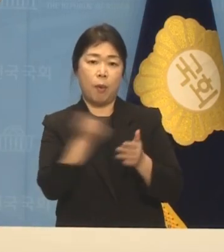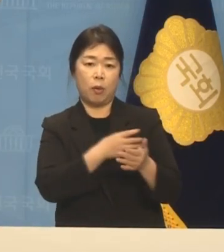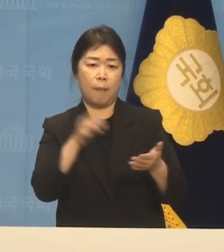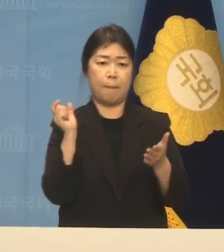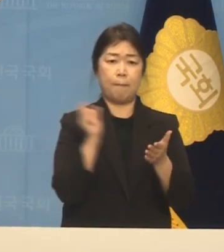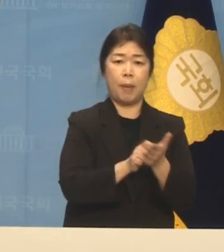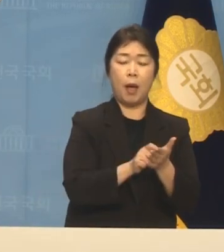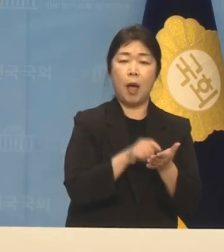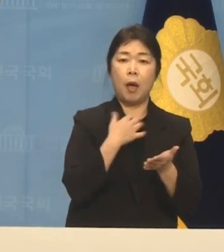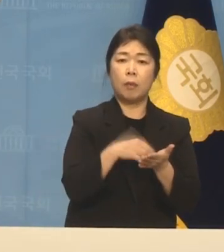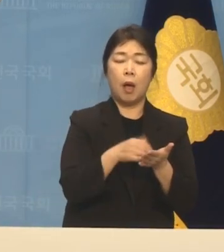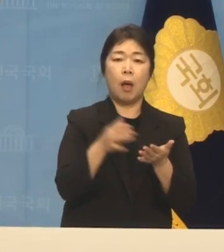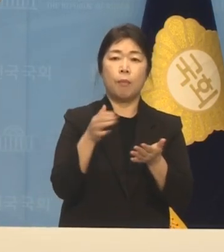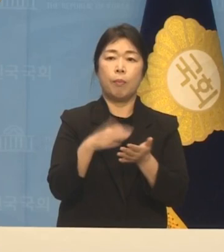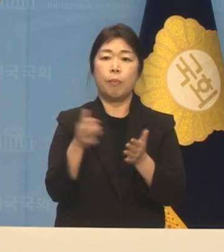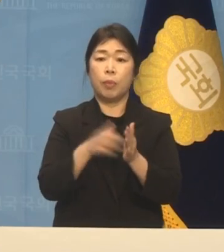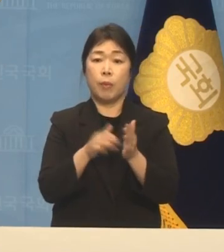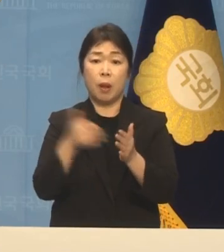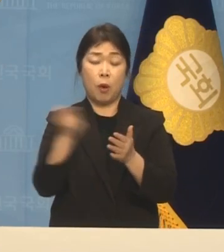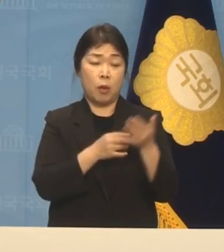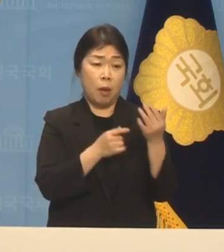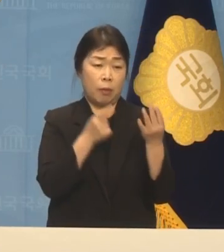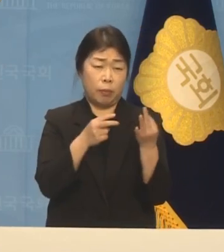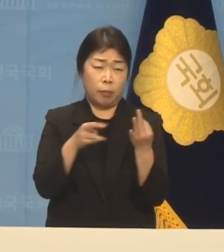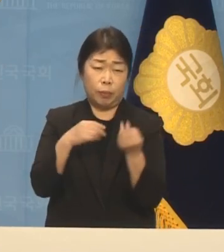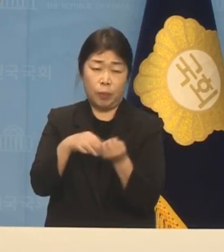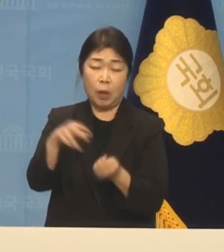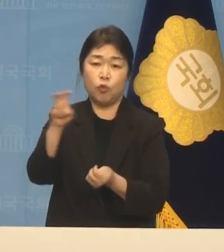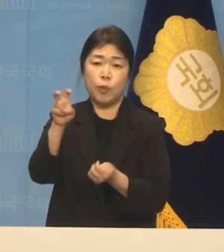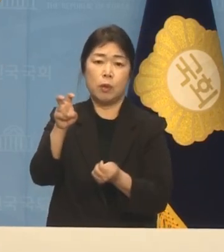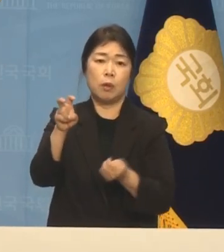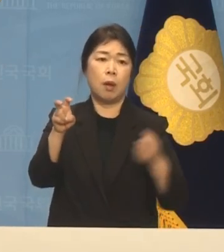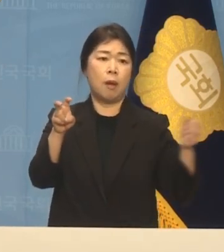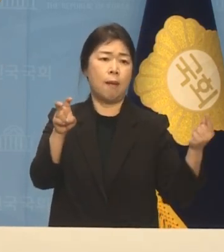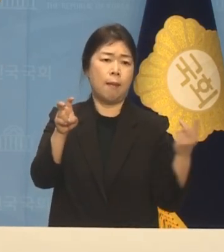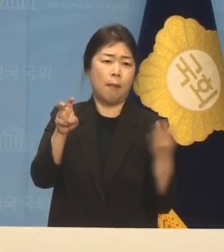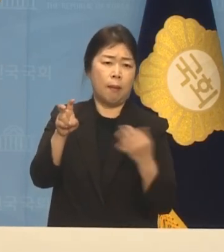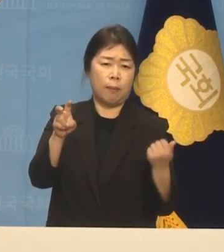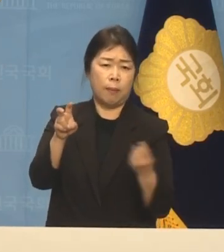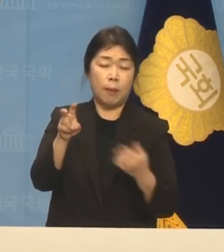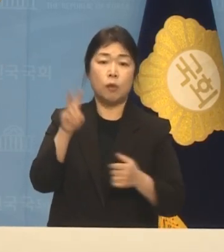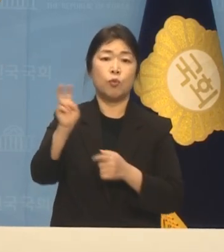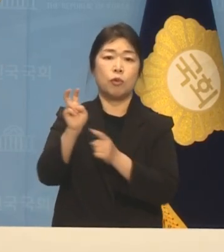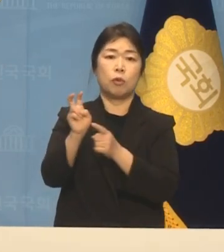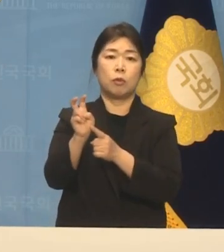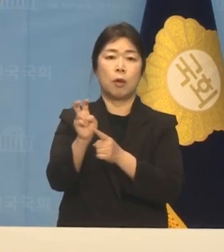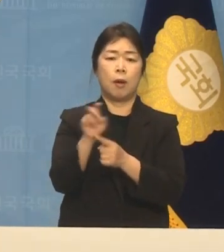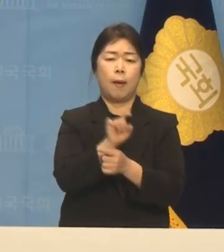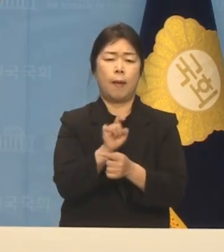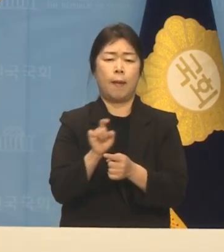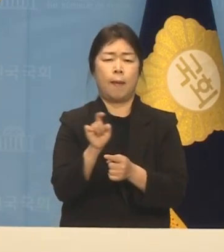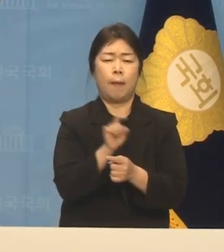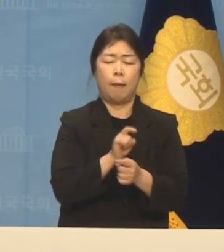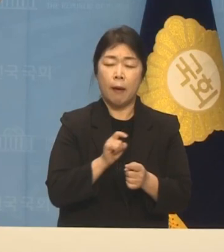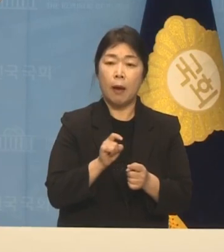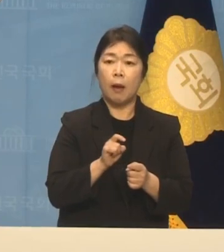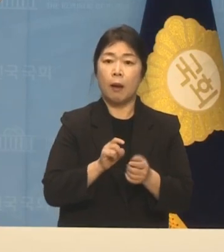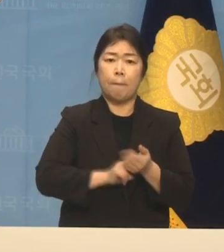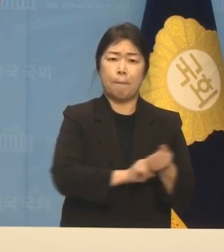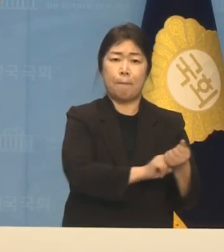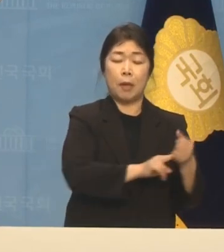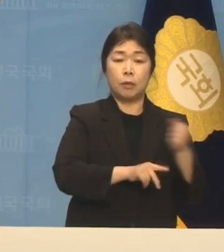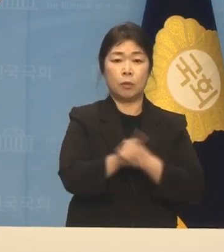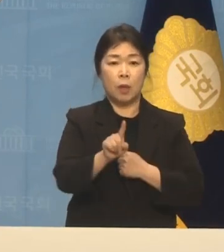설정하고 필사적으로 휴대폰 정보를 뺏기지 않으려 했는지 이제야